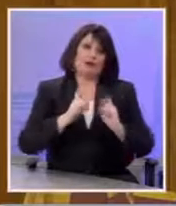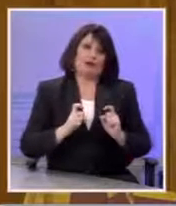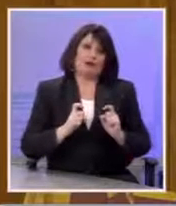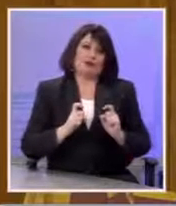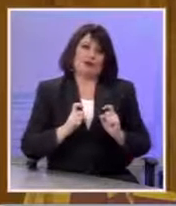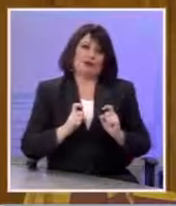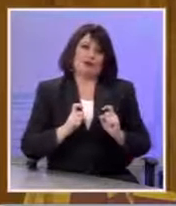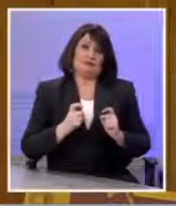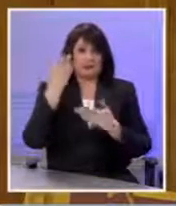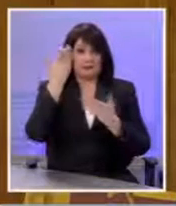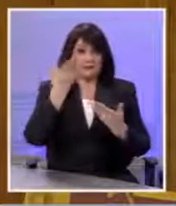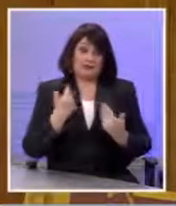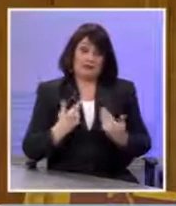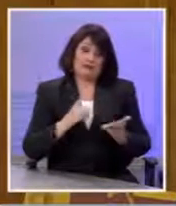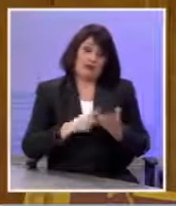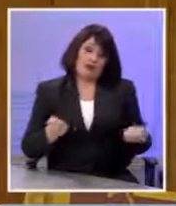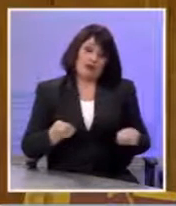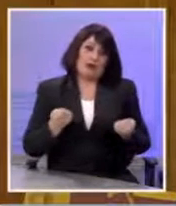οποία τιμούμε.